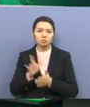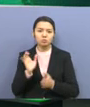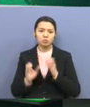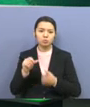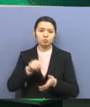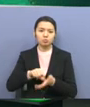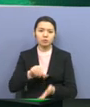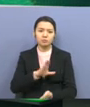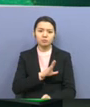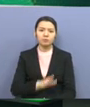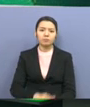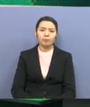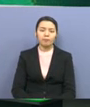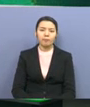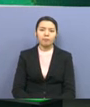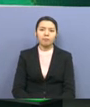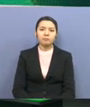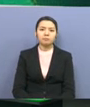қатысты.